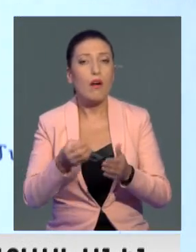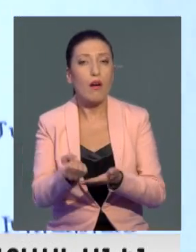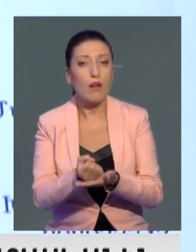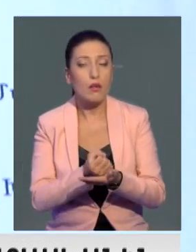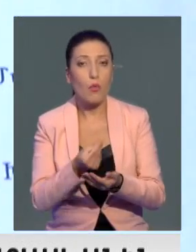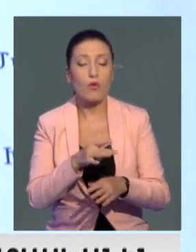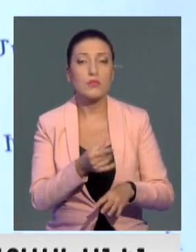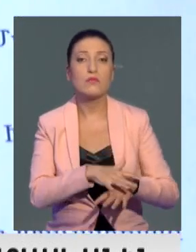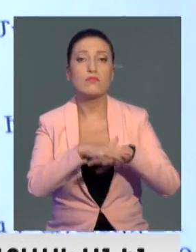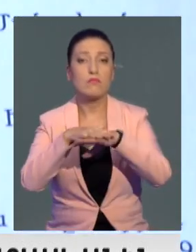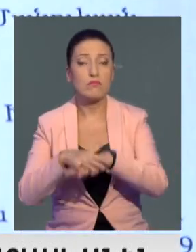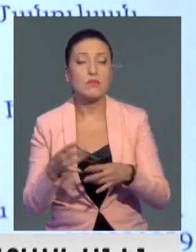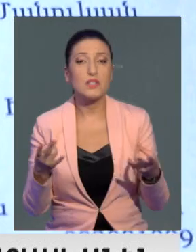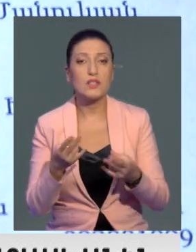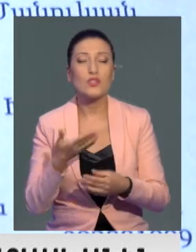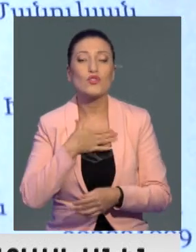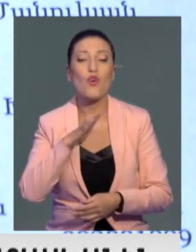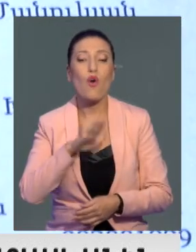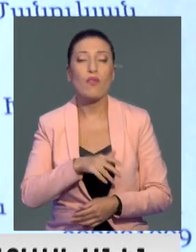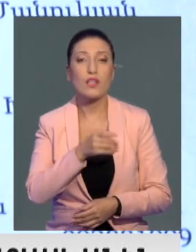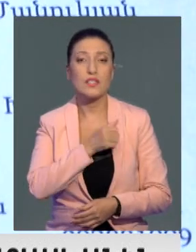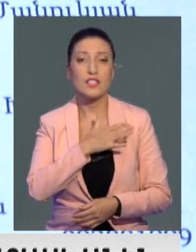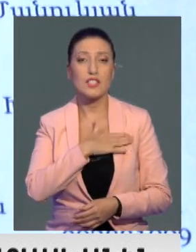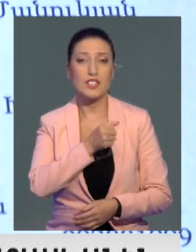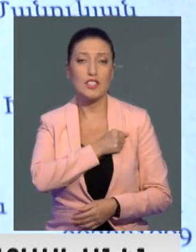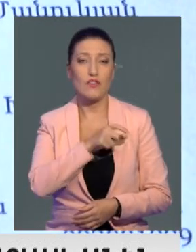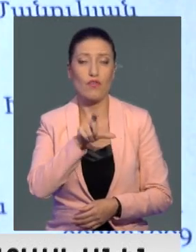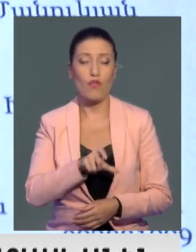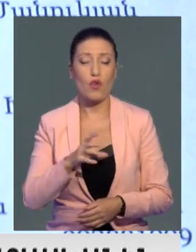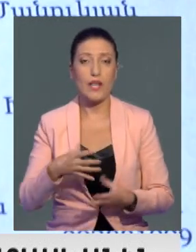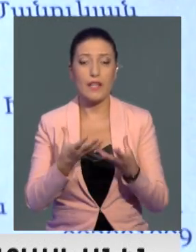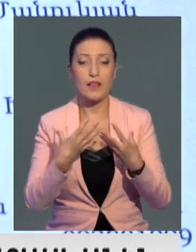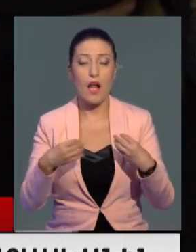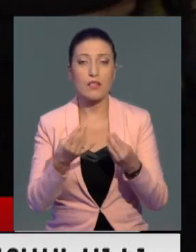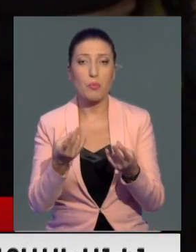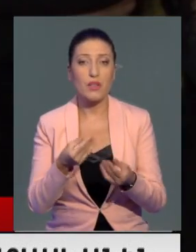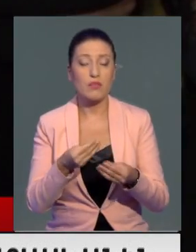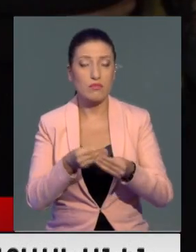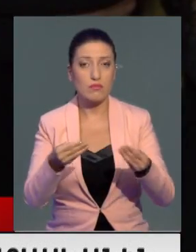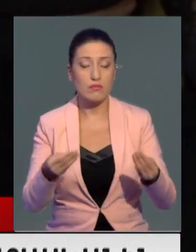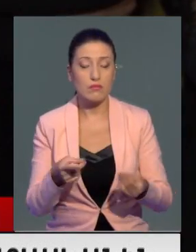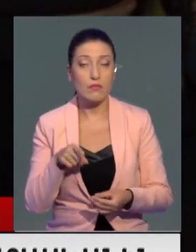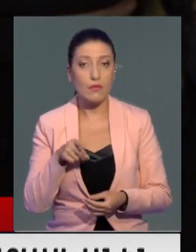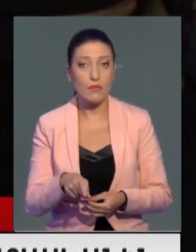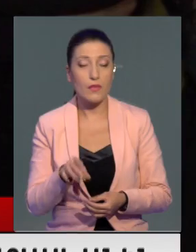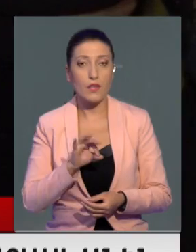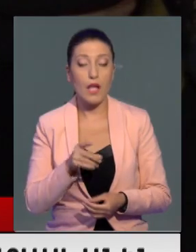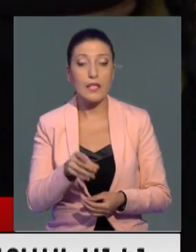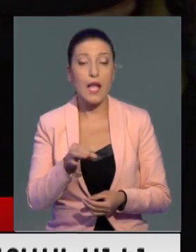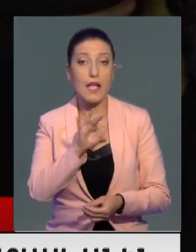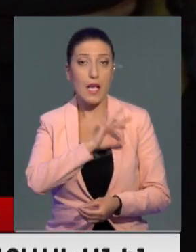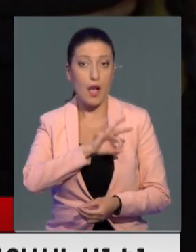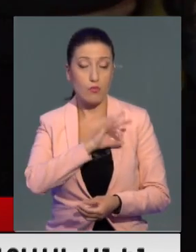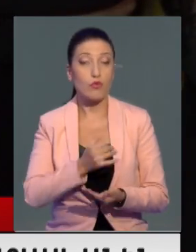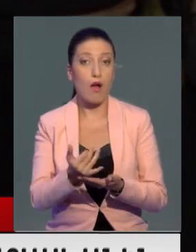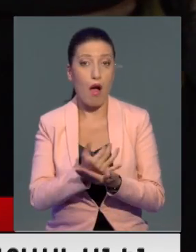միանվագ տրամադրվի ծառայության ընթացքում զոհված ու վիրավորված բոլոր զինվորների ընտանիքներին։ Այս պարագայում, քանի որ եկամուտն էլ հավաքվում է և